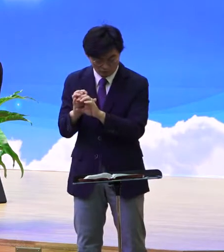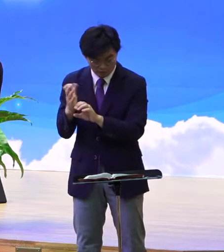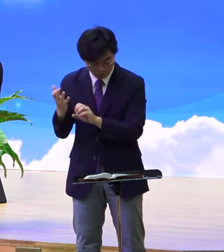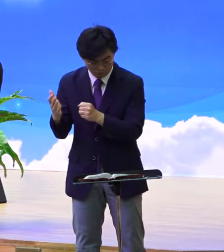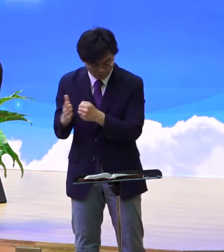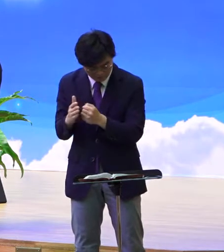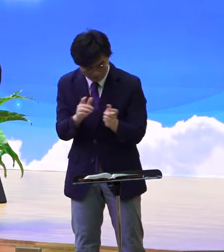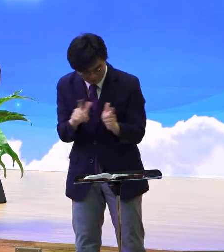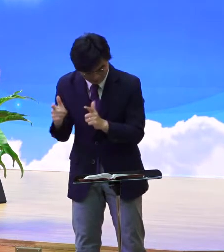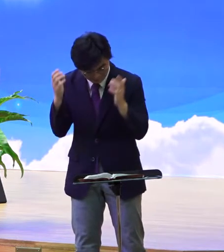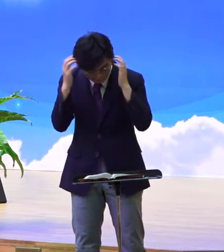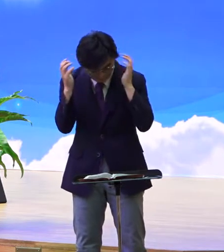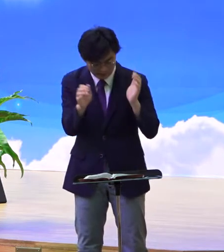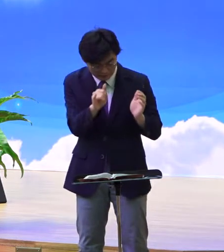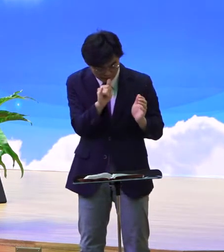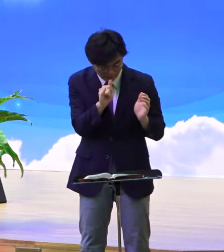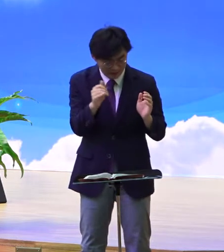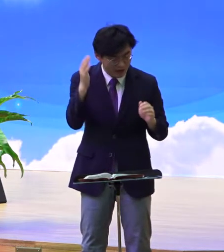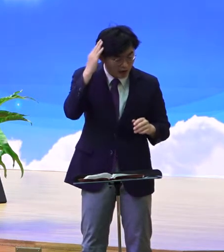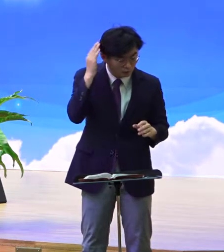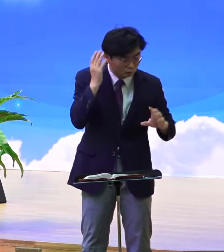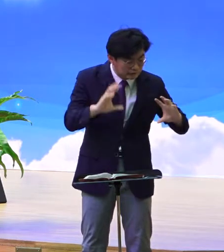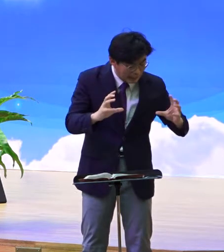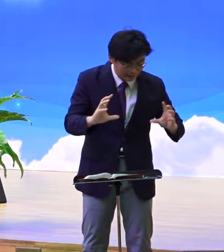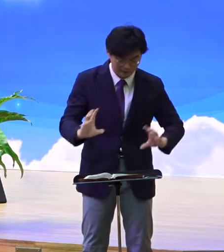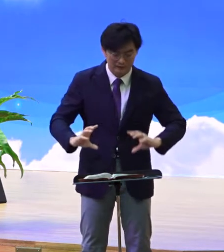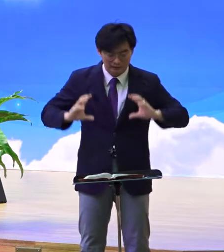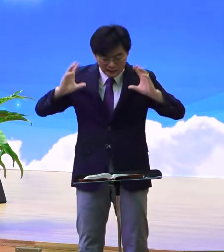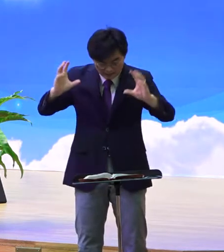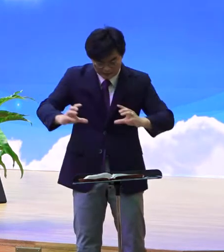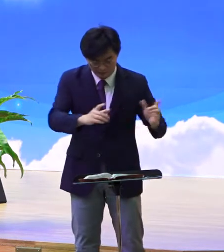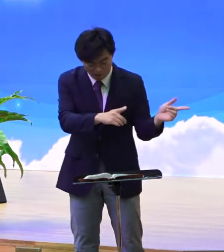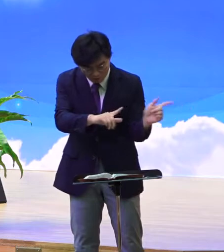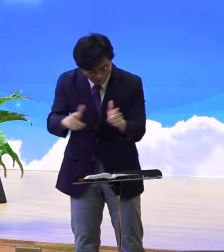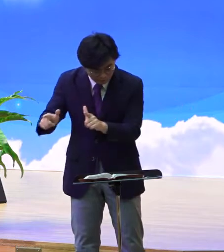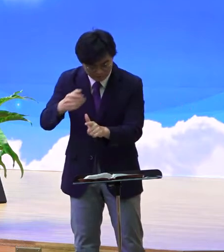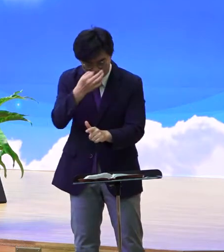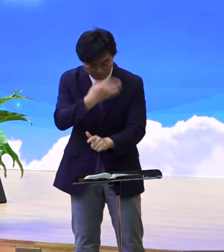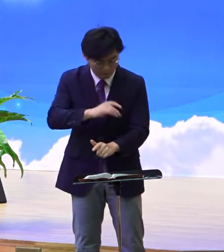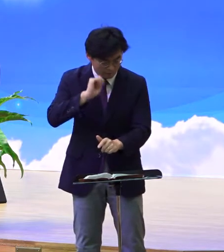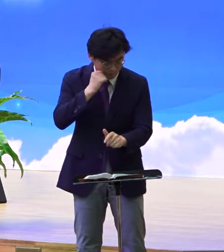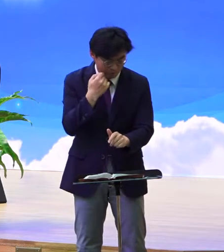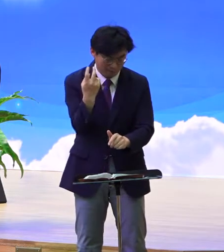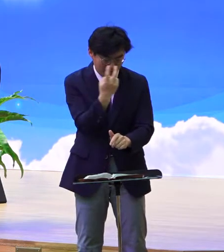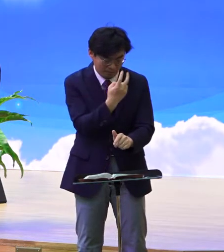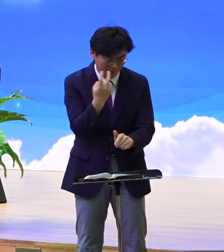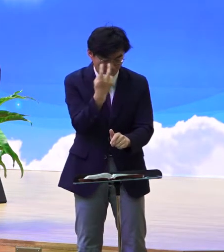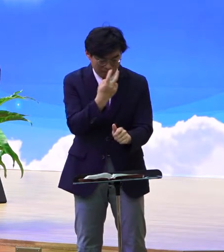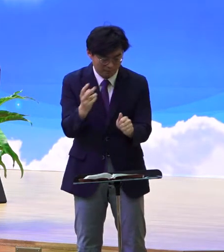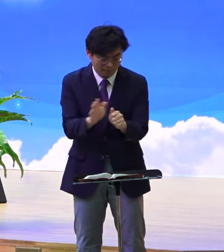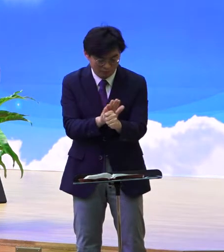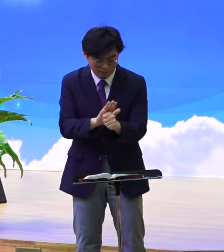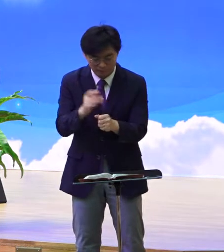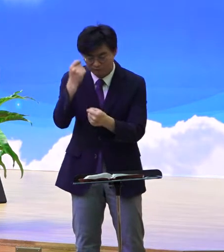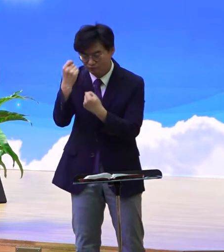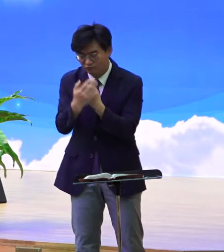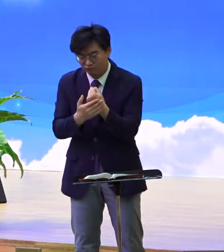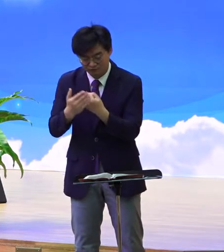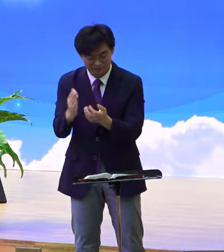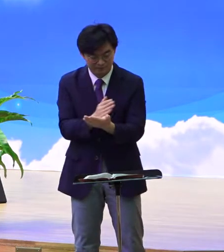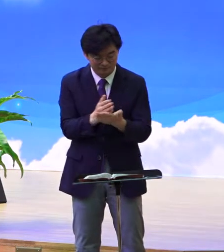여러 어려움을 겪는 이 땅과 세상 모든 민족들의 어려움을 돌아보시고 하나님의 자비와 긍휼을 베풀어